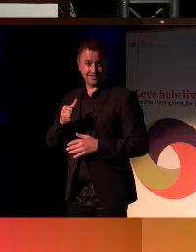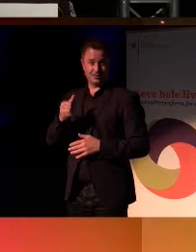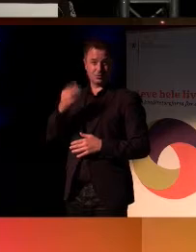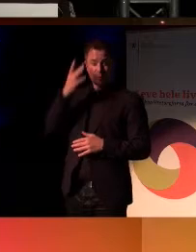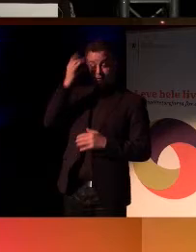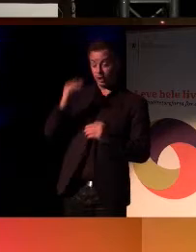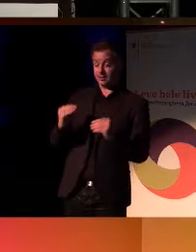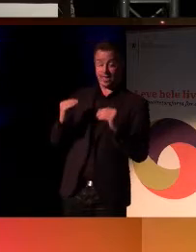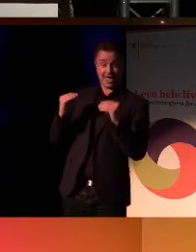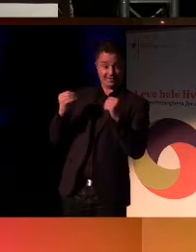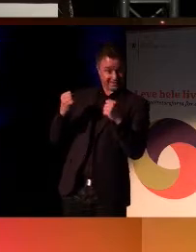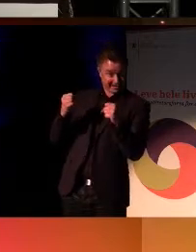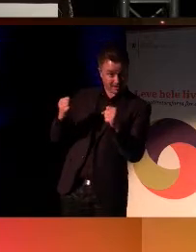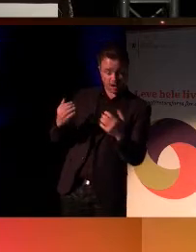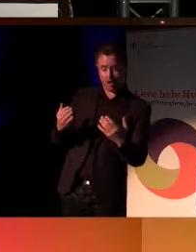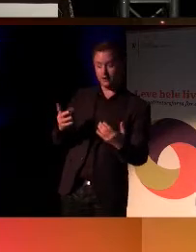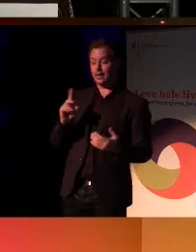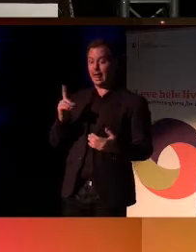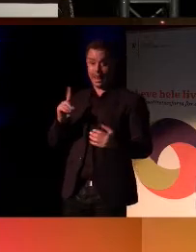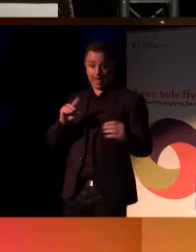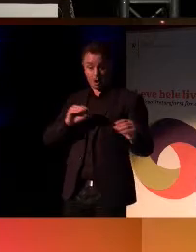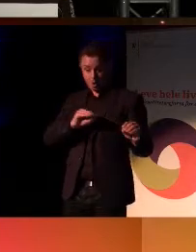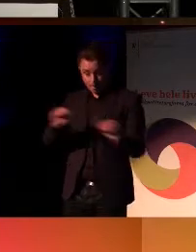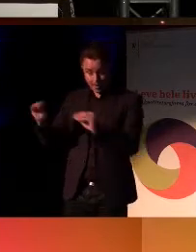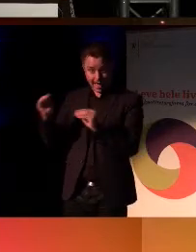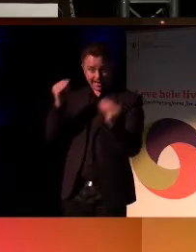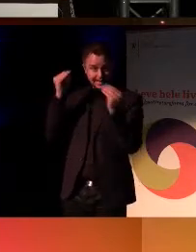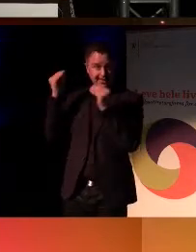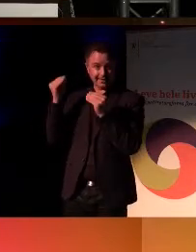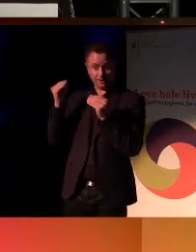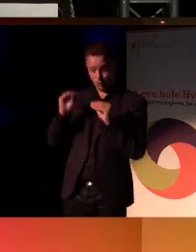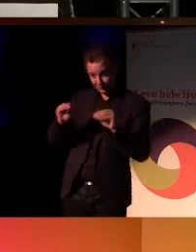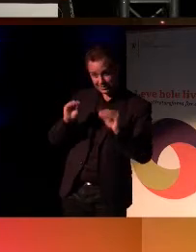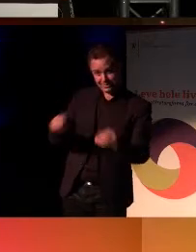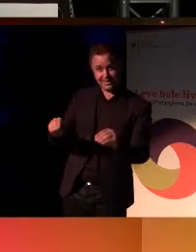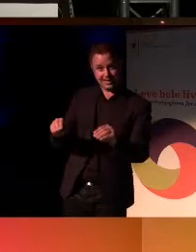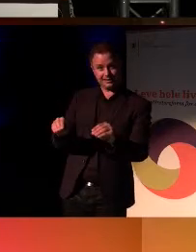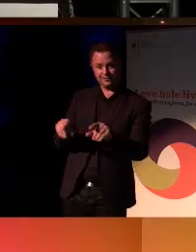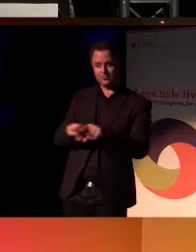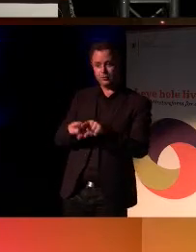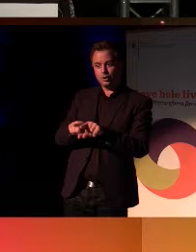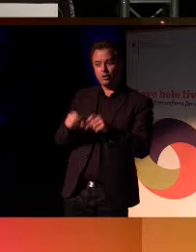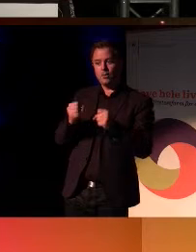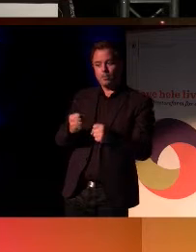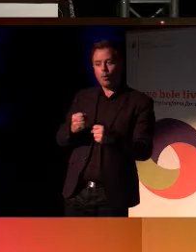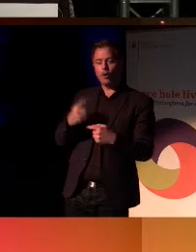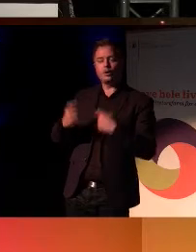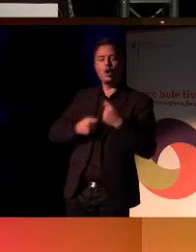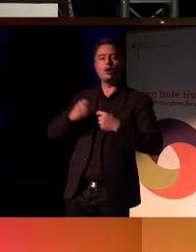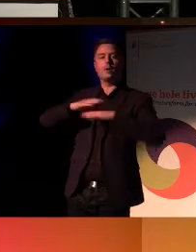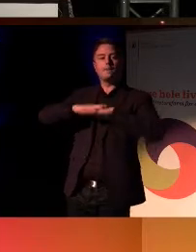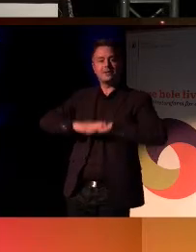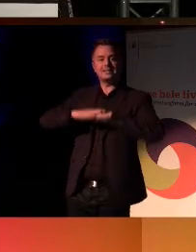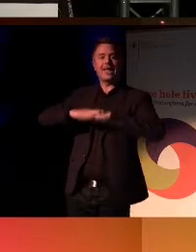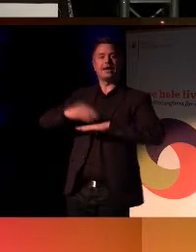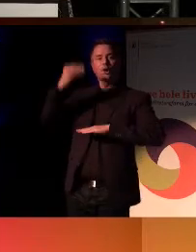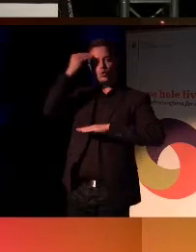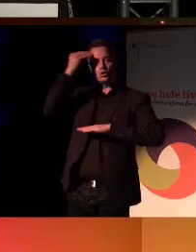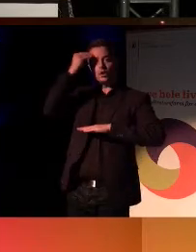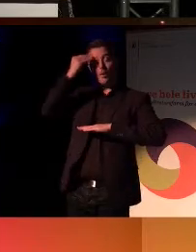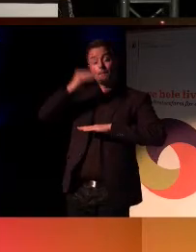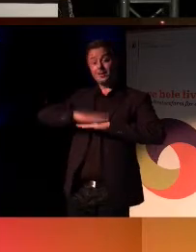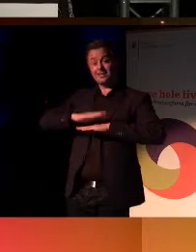kompetansehevingstiltak, skal vi drive med opplæring og undervisning, da må vi også gjøre det på en kunnskapsbasert måte.